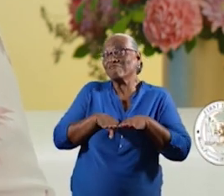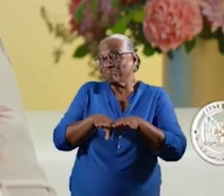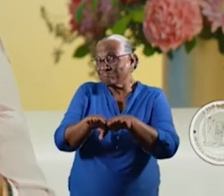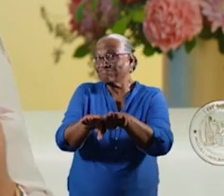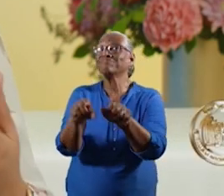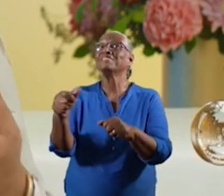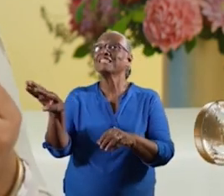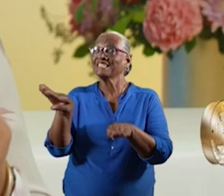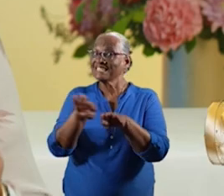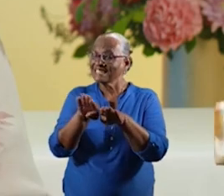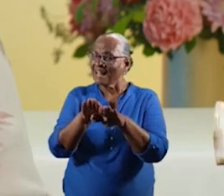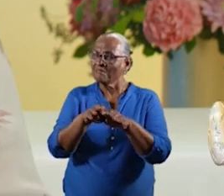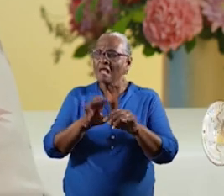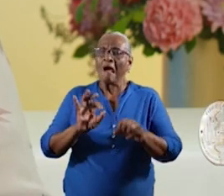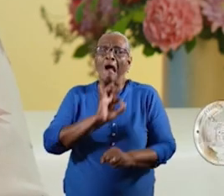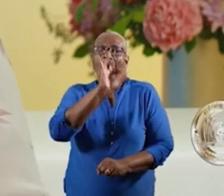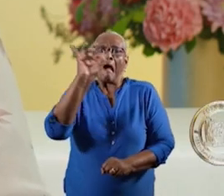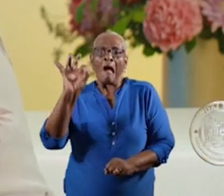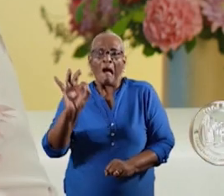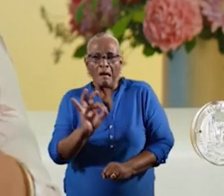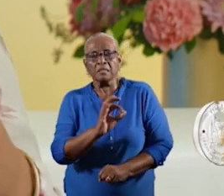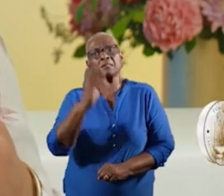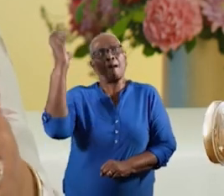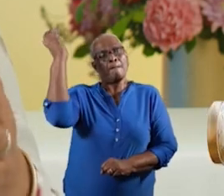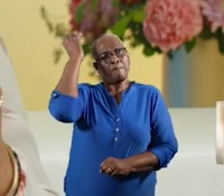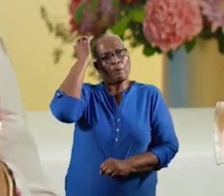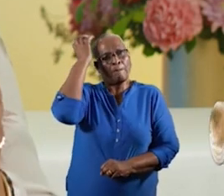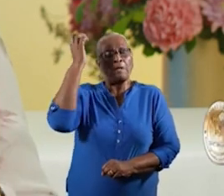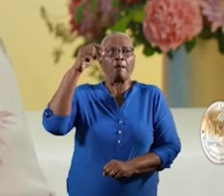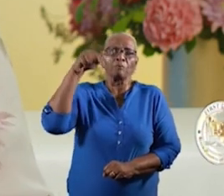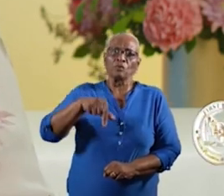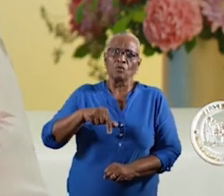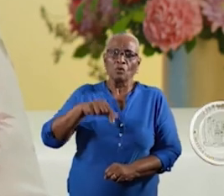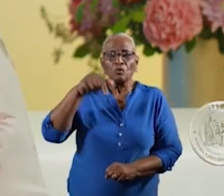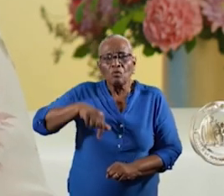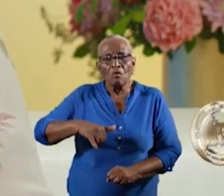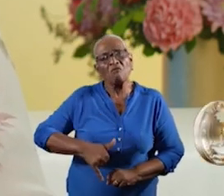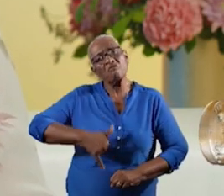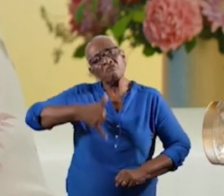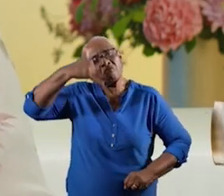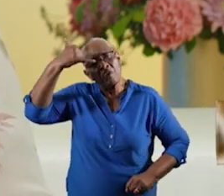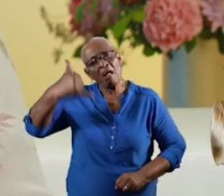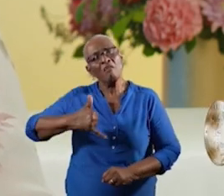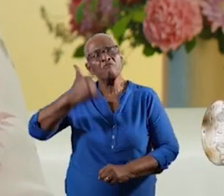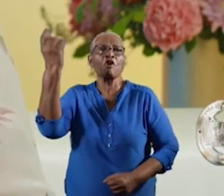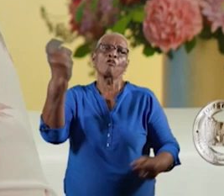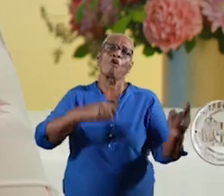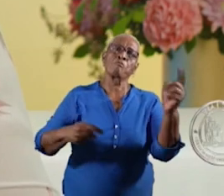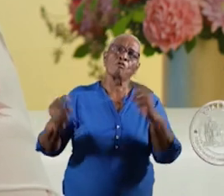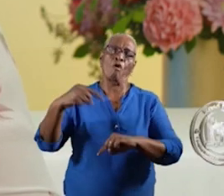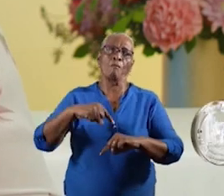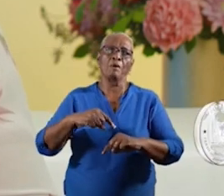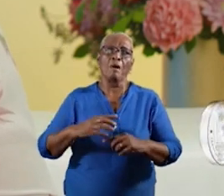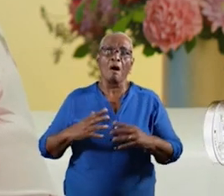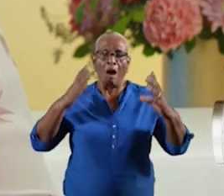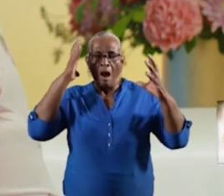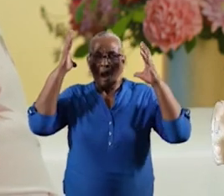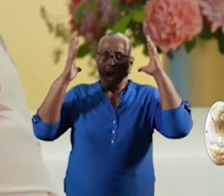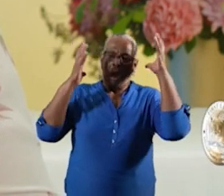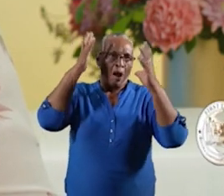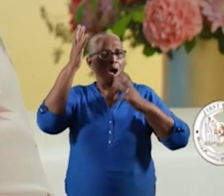Tegelijkertijd wil ik het hebben over een ernstig probleem dat helaas maar al te vaak voorkomt. Gevoelens